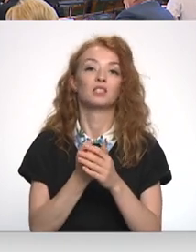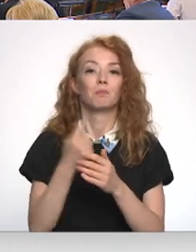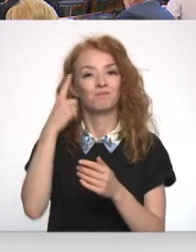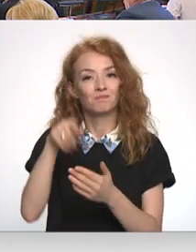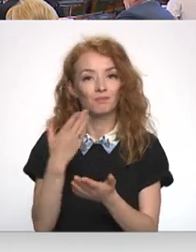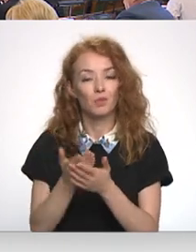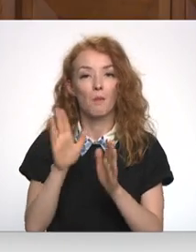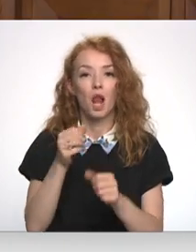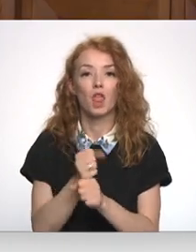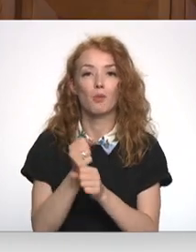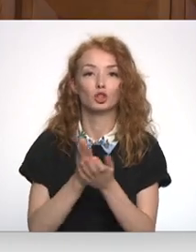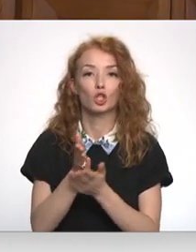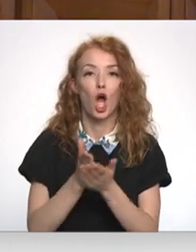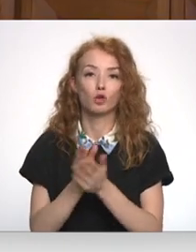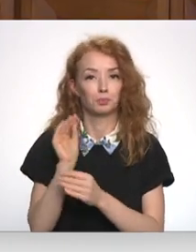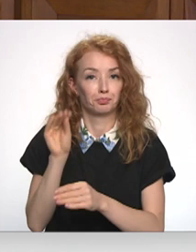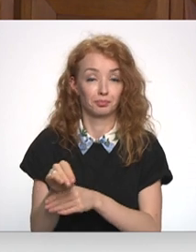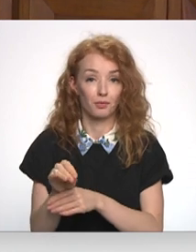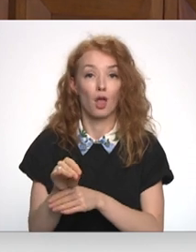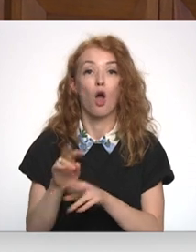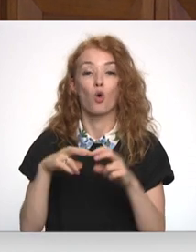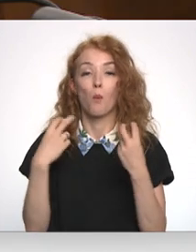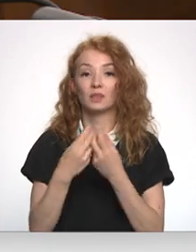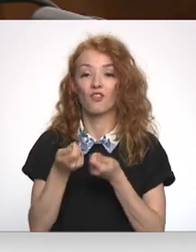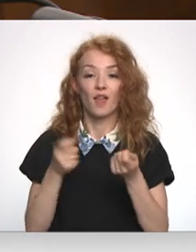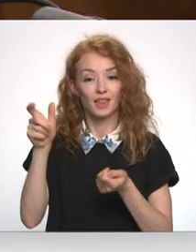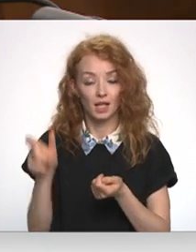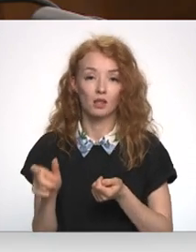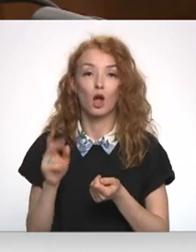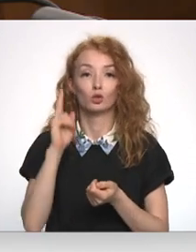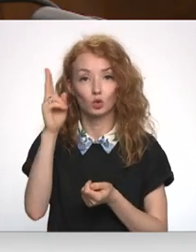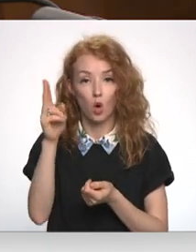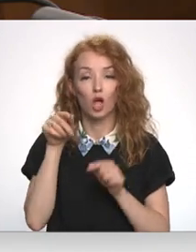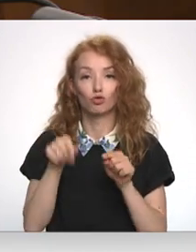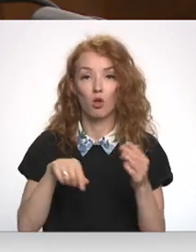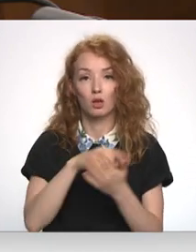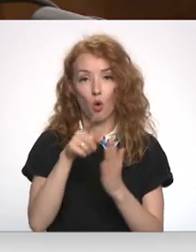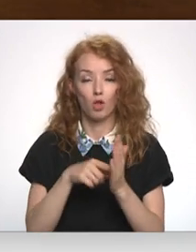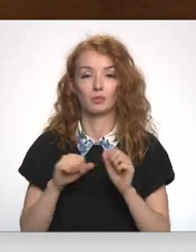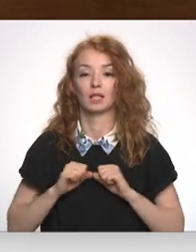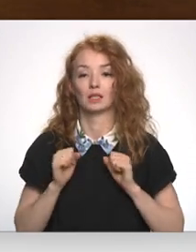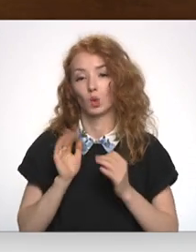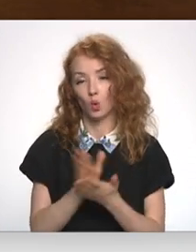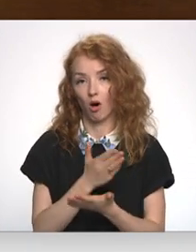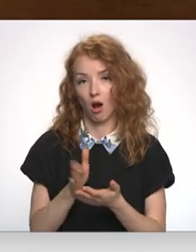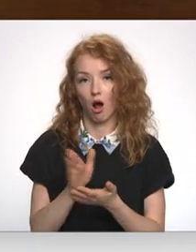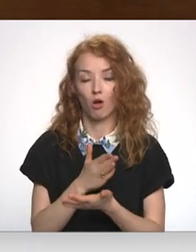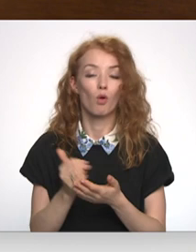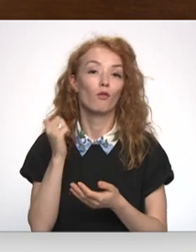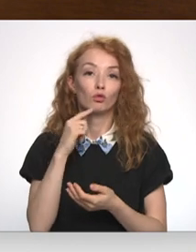piemaksu par darba stāžu. Atbildīgās komisijas vadītājs sola, ka iespēja robežās jautājumi tiks risināti.